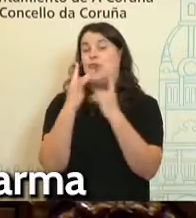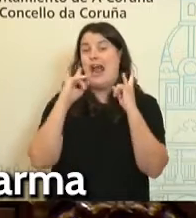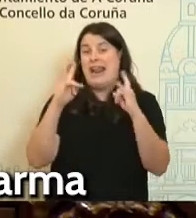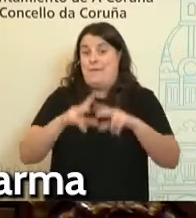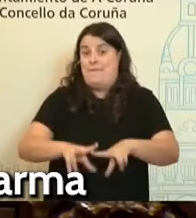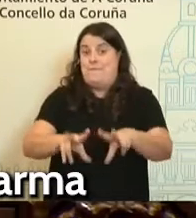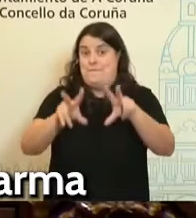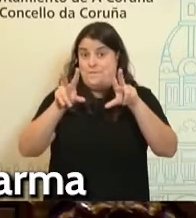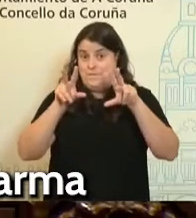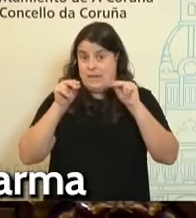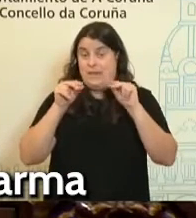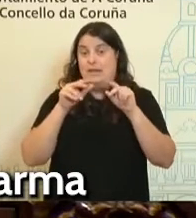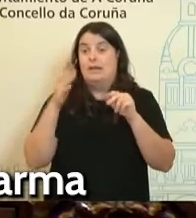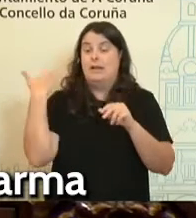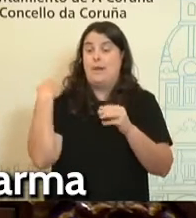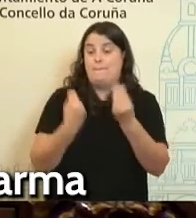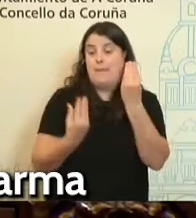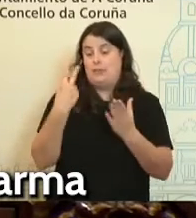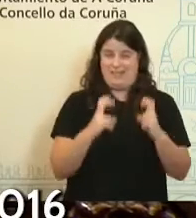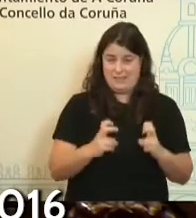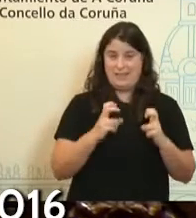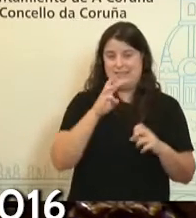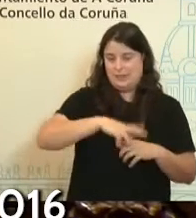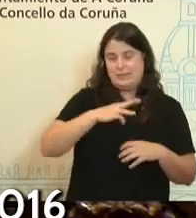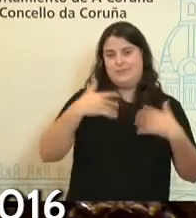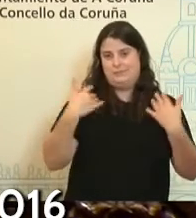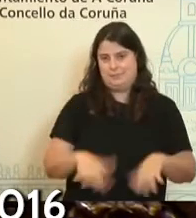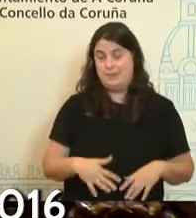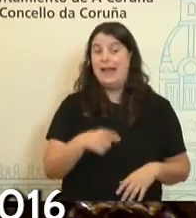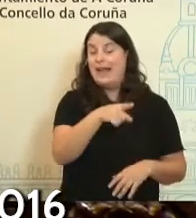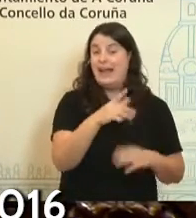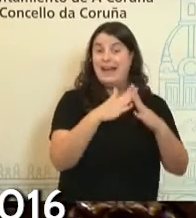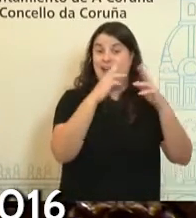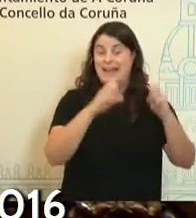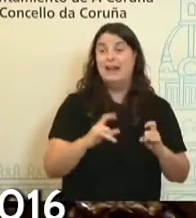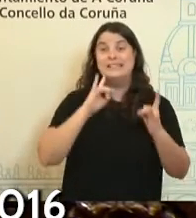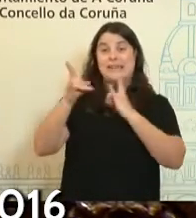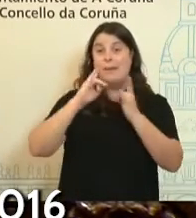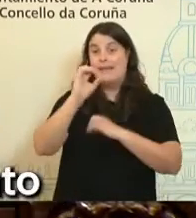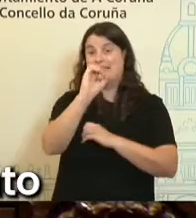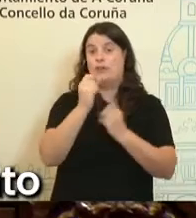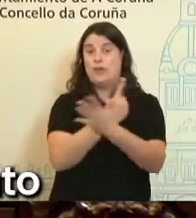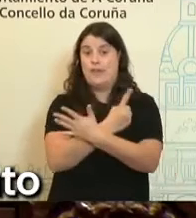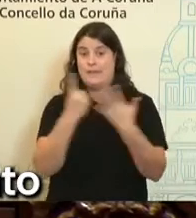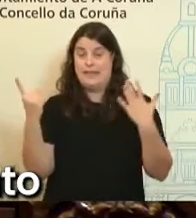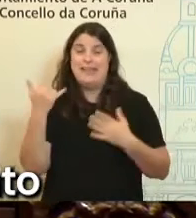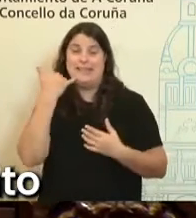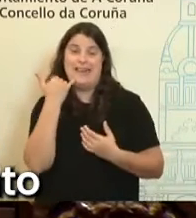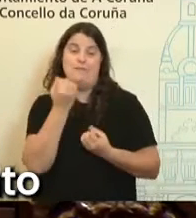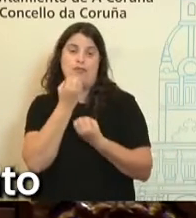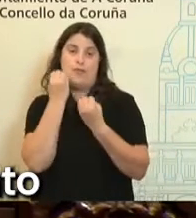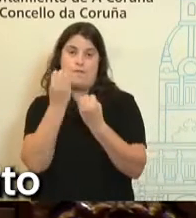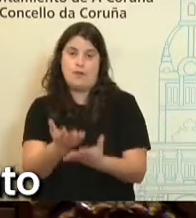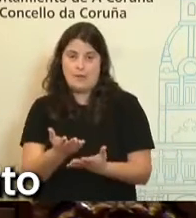alarma que finalizou en maio de 2020. Durante o confinamento, as chamadas ao 016, que é o teléfono de